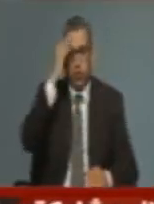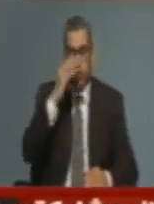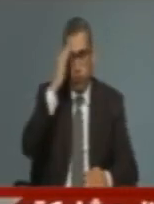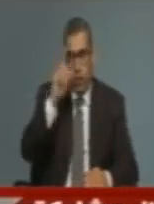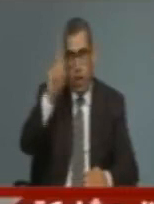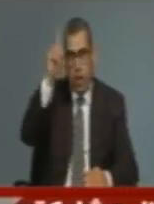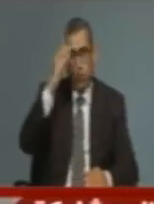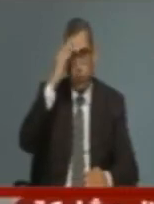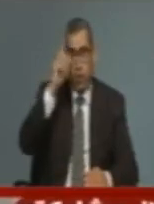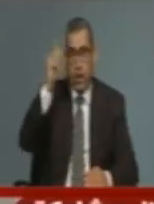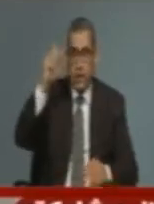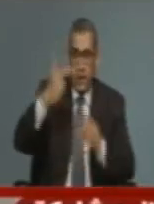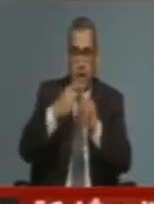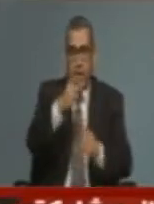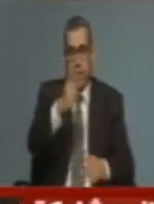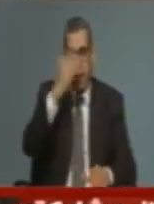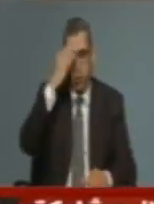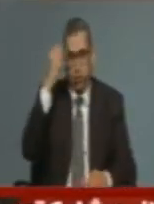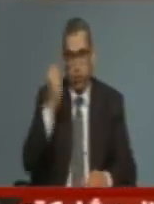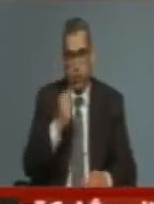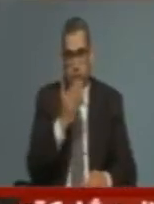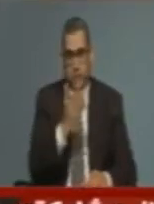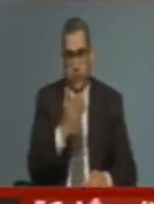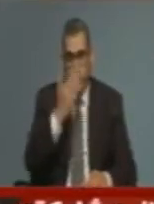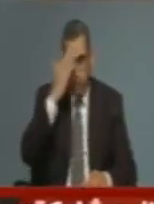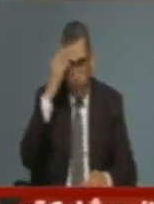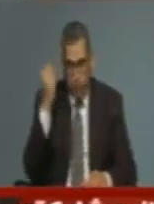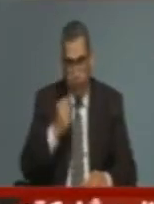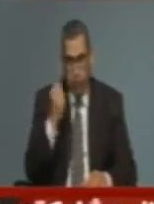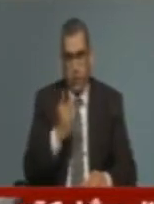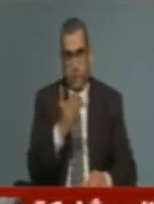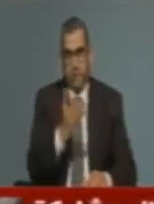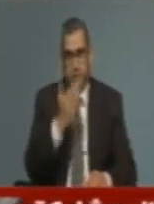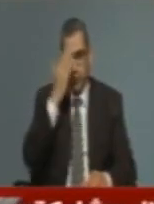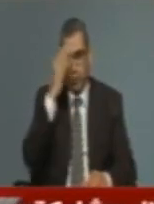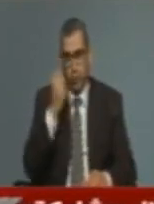ربنا وبعد ربنا حضرتك. هو ربنا. شكرا يا ريس. شكرا جزيلا.